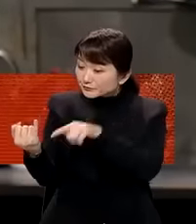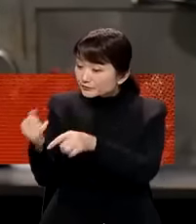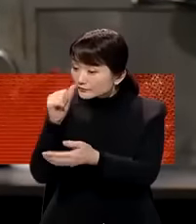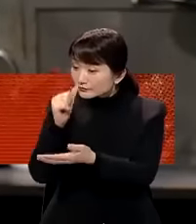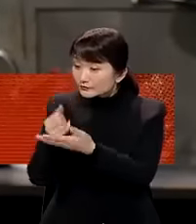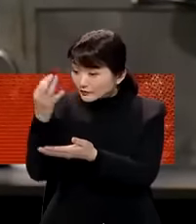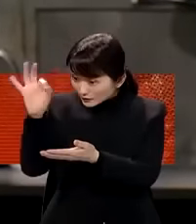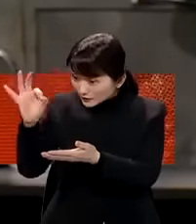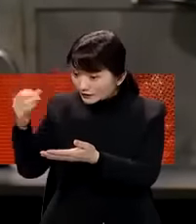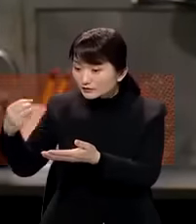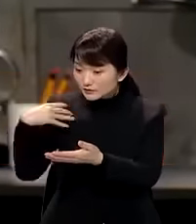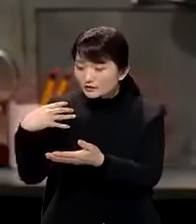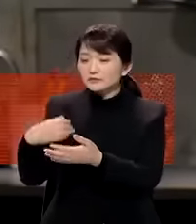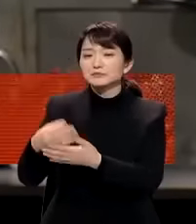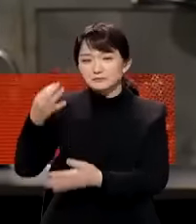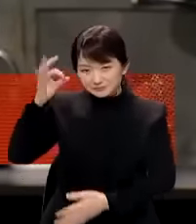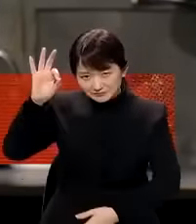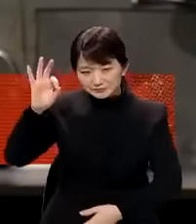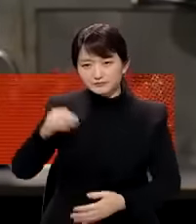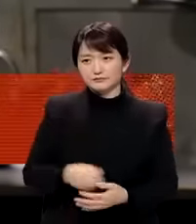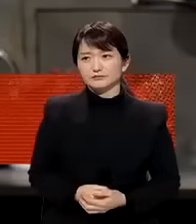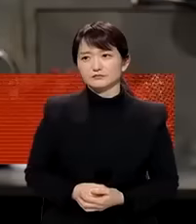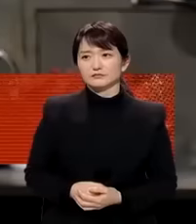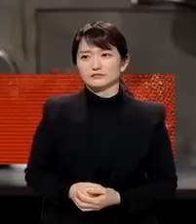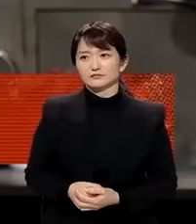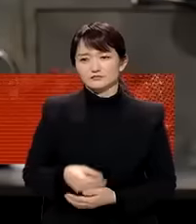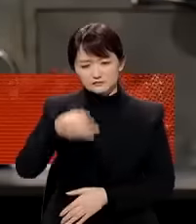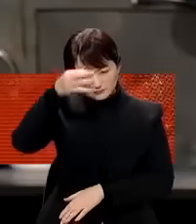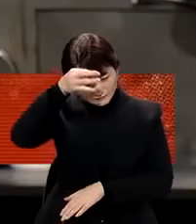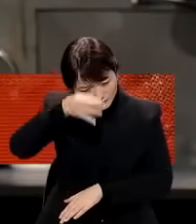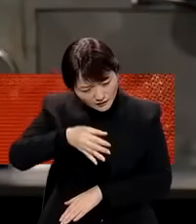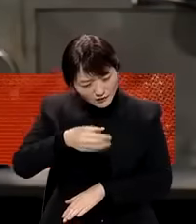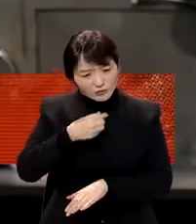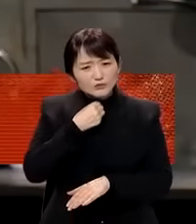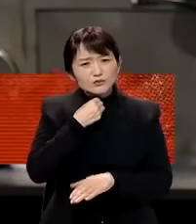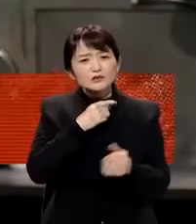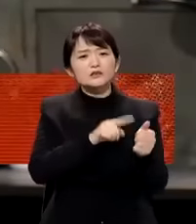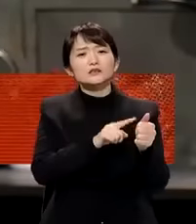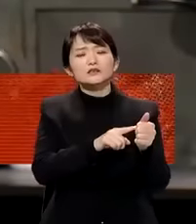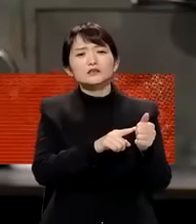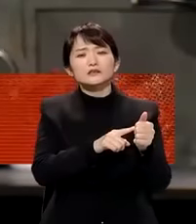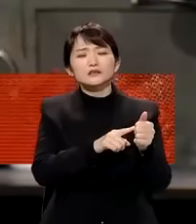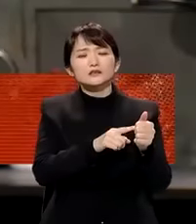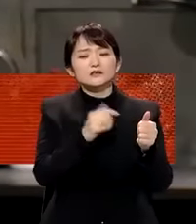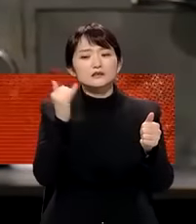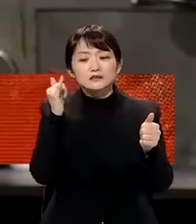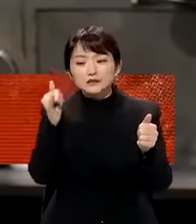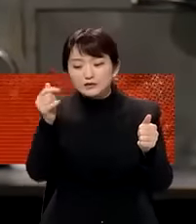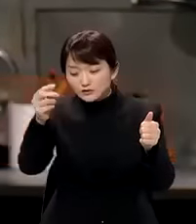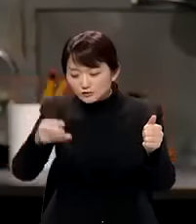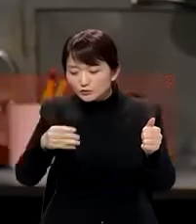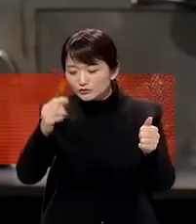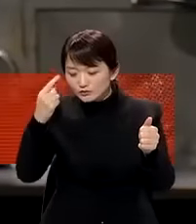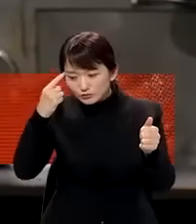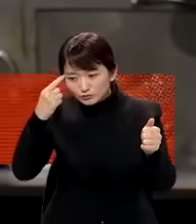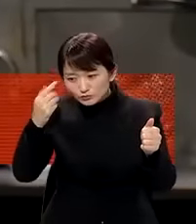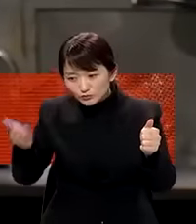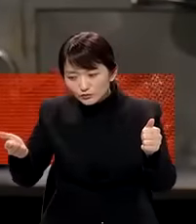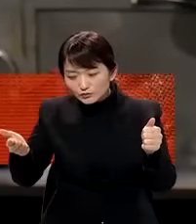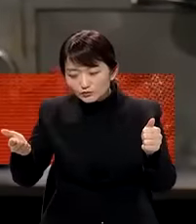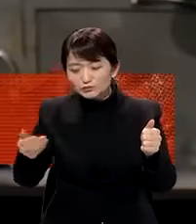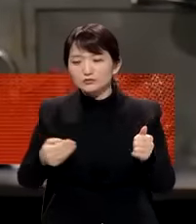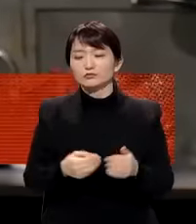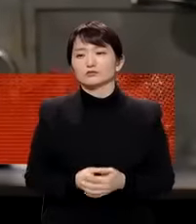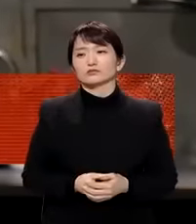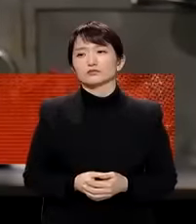인정하냐 하니까 인정한다라고 하고 사과를 하고 싶다면서이 제보자 연락처를 물어봐서 연락처를 알려줘도 되냐고 해서